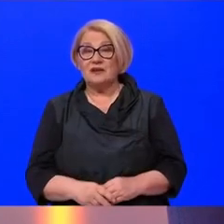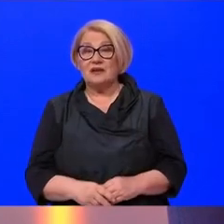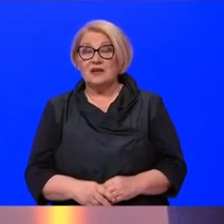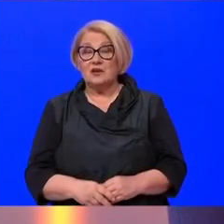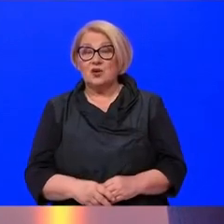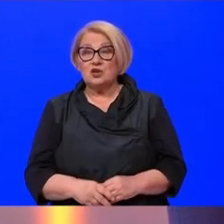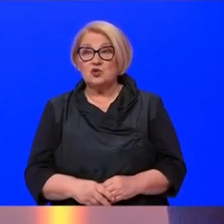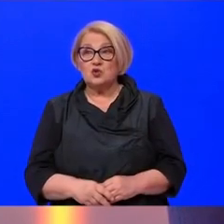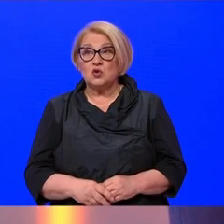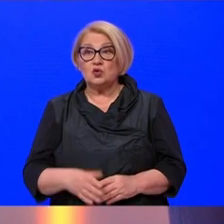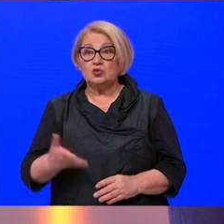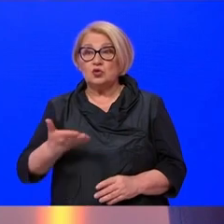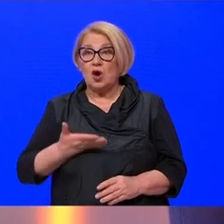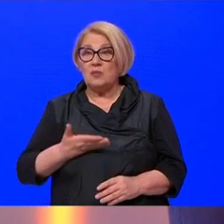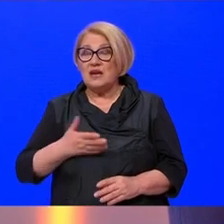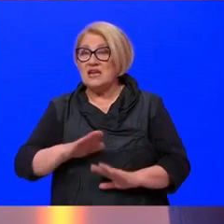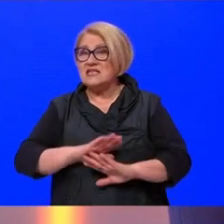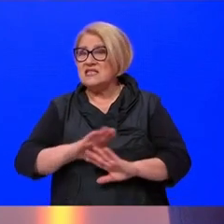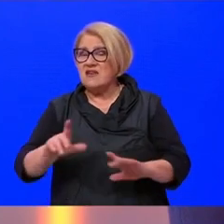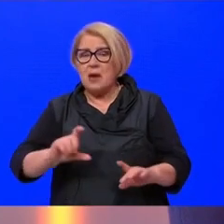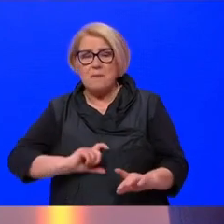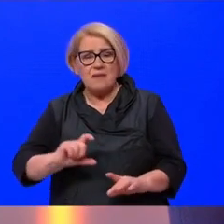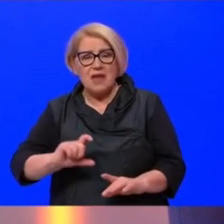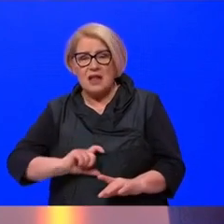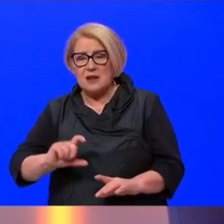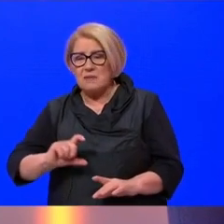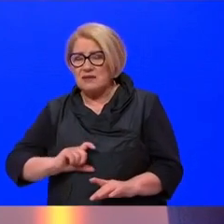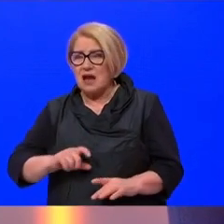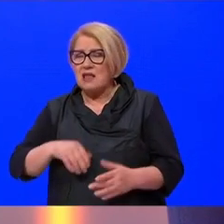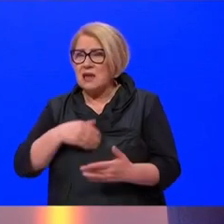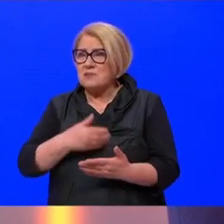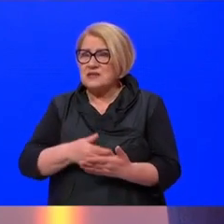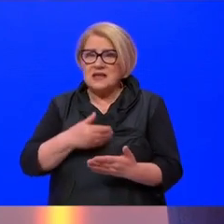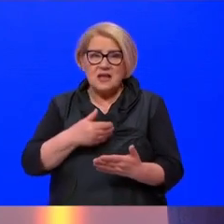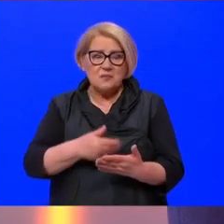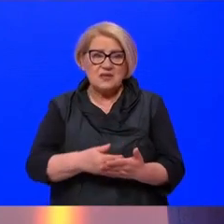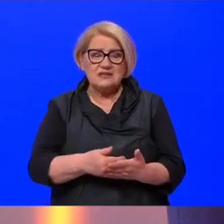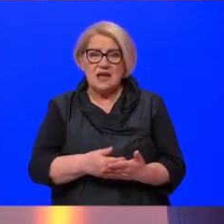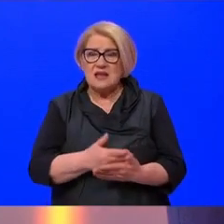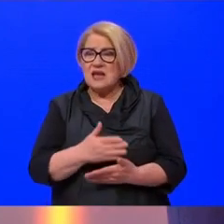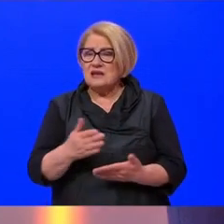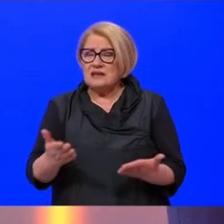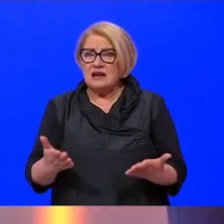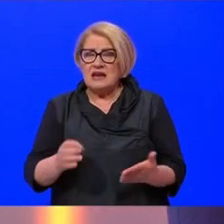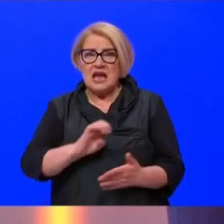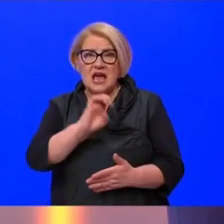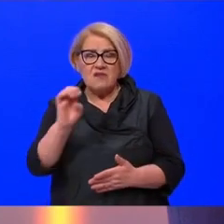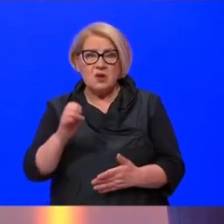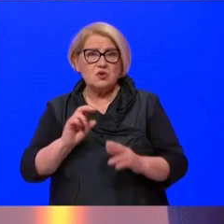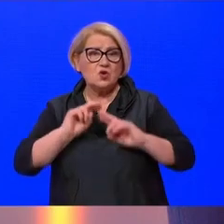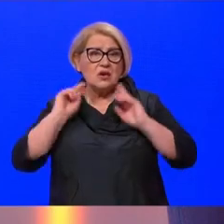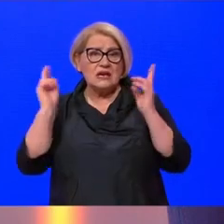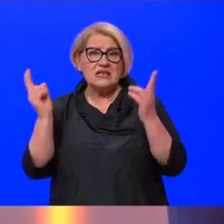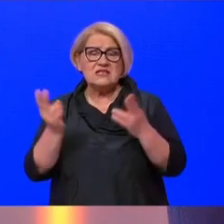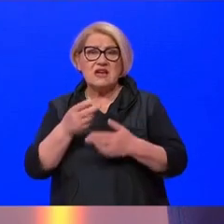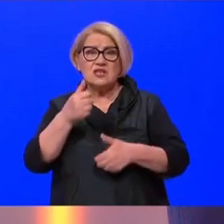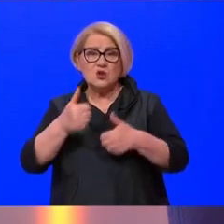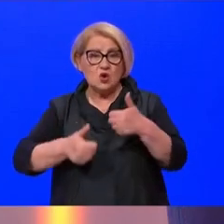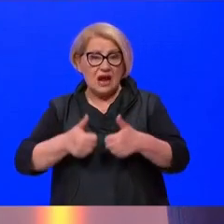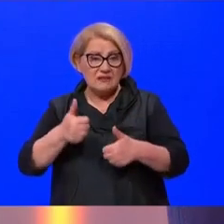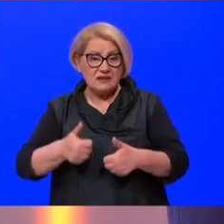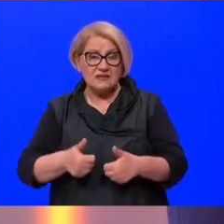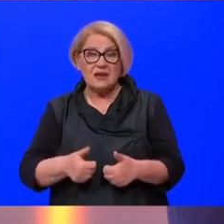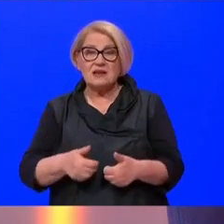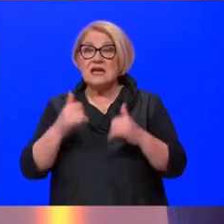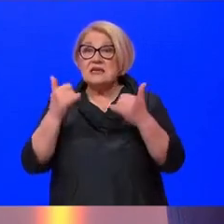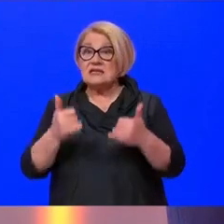zapravo pobrali sve moguće medalje i priznanja bez obzira je li bilo u pitanju evropsko ili svjetsko natjecanje. Zato dozvolite